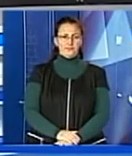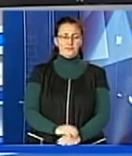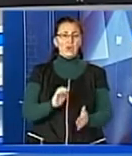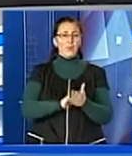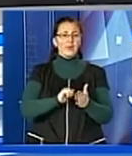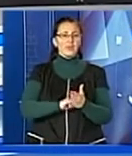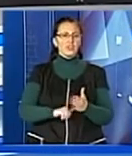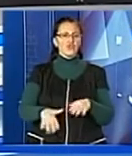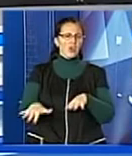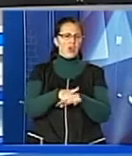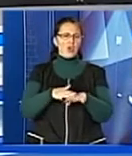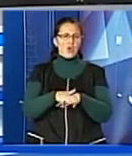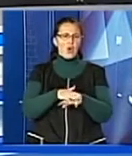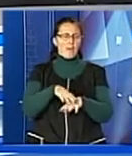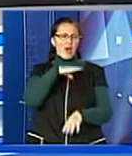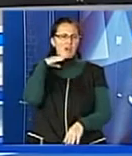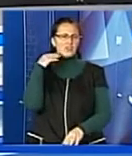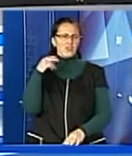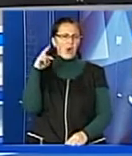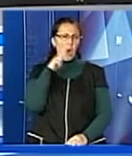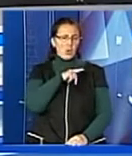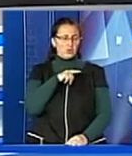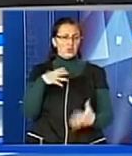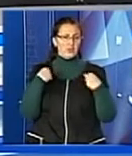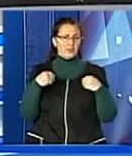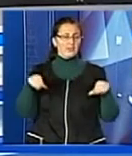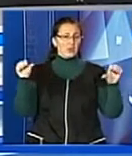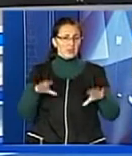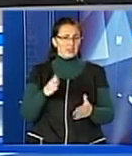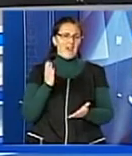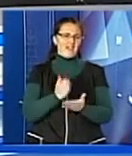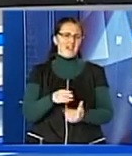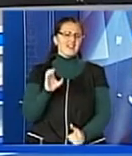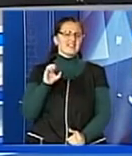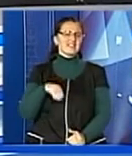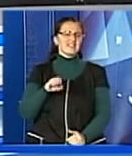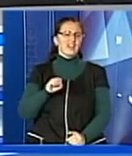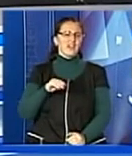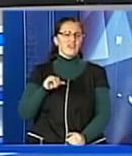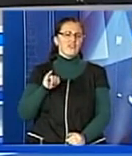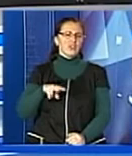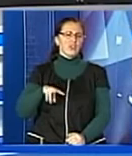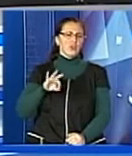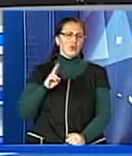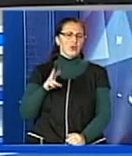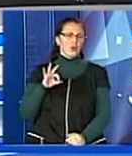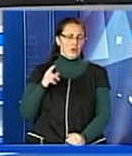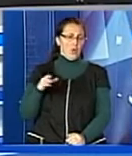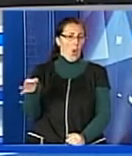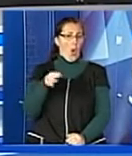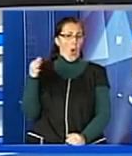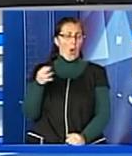Причиною масового отруєння людей у львівському ресторані був стафілокок. Стали відомі результати досліджень, які проводили працівники